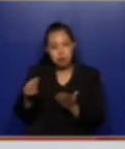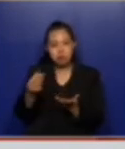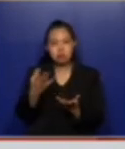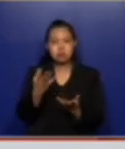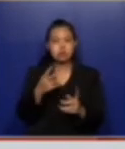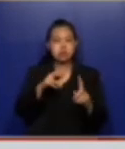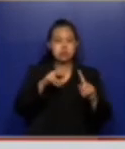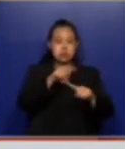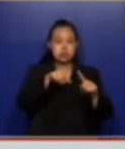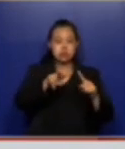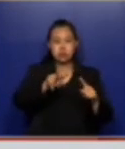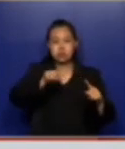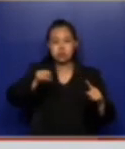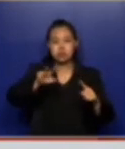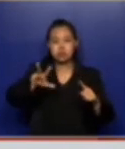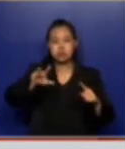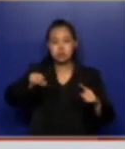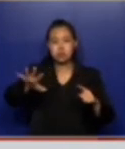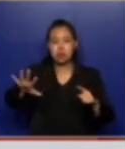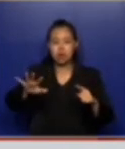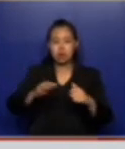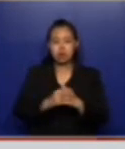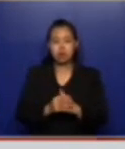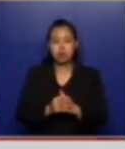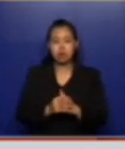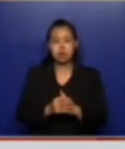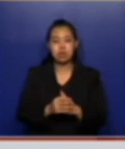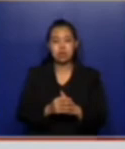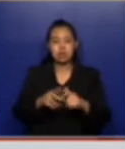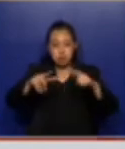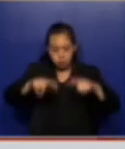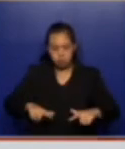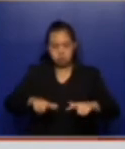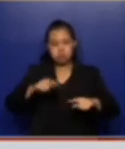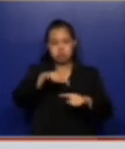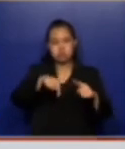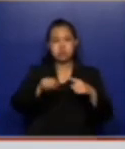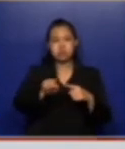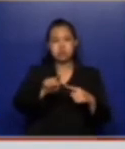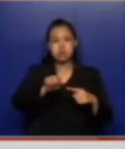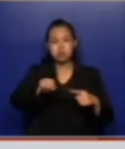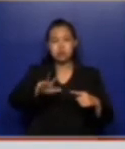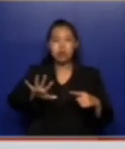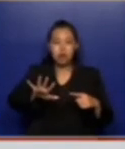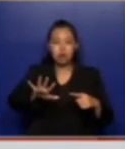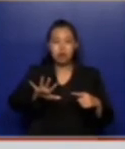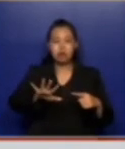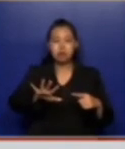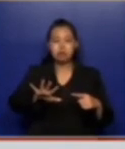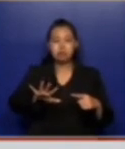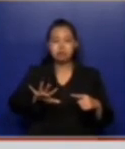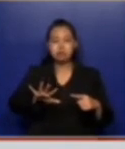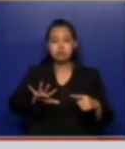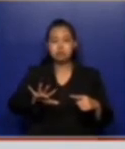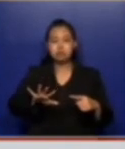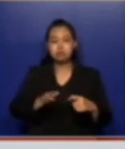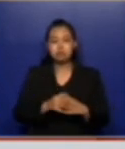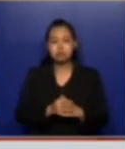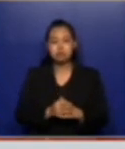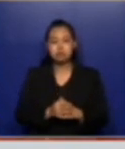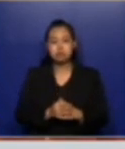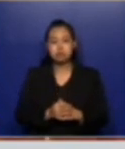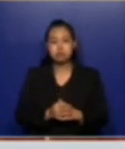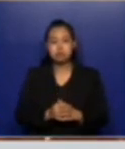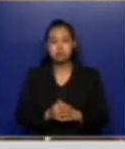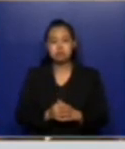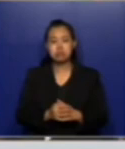2.5-3.5 ท่านไปแก้เป็น 1.5 ลดลงครับเงินใช้แทนเงินกู้นะครับเงินต้นเงิน